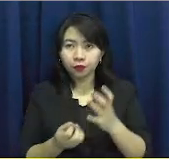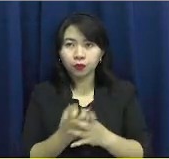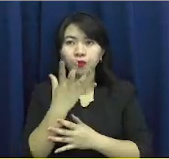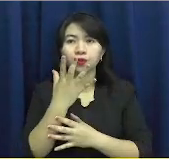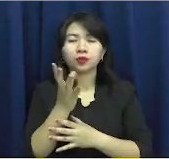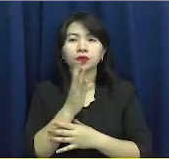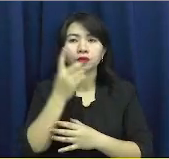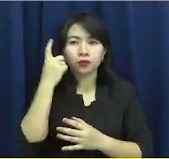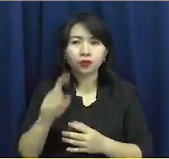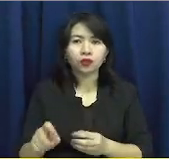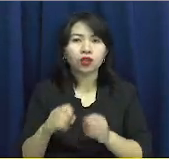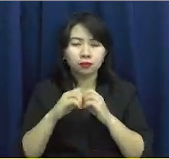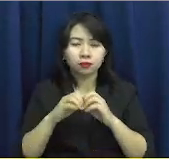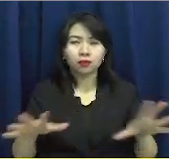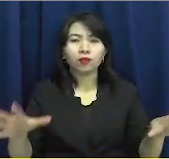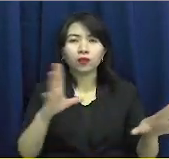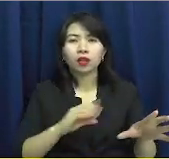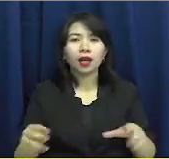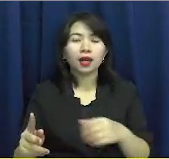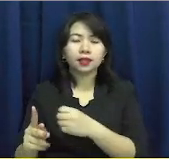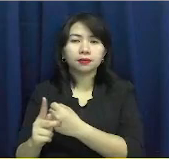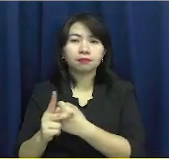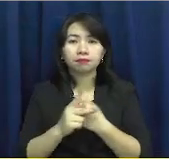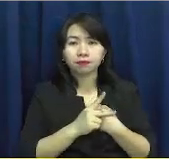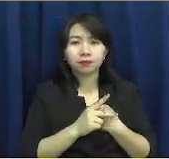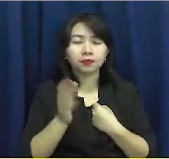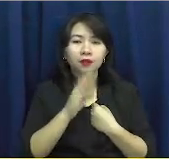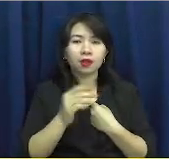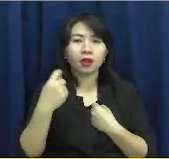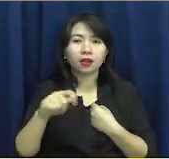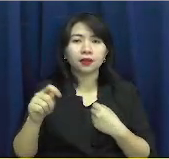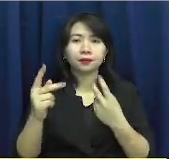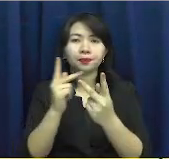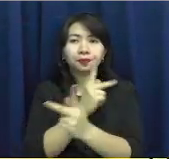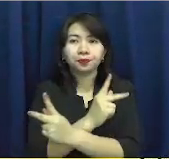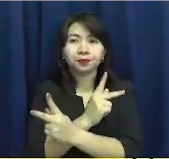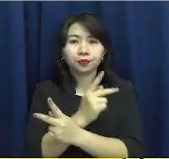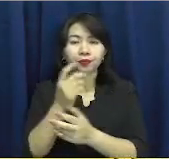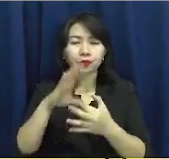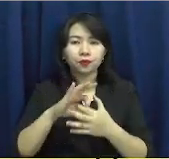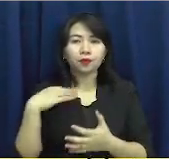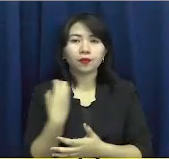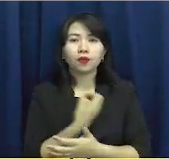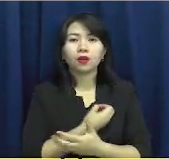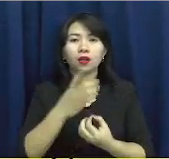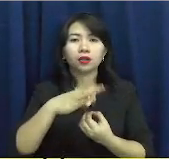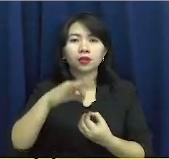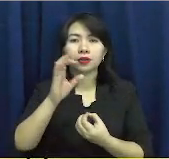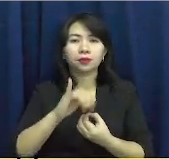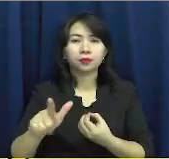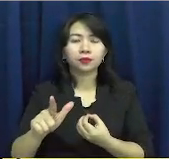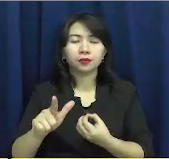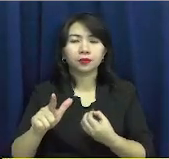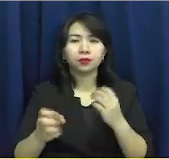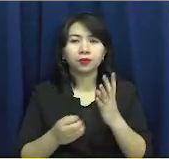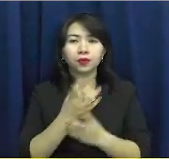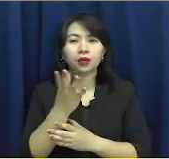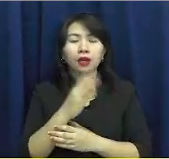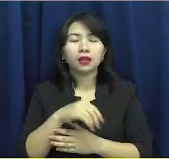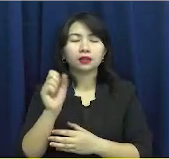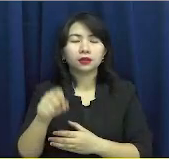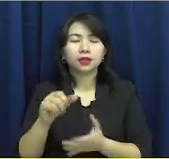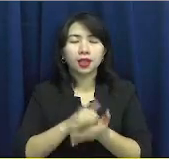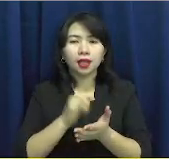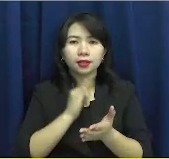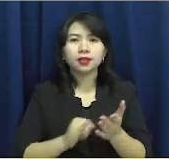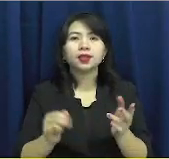for the preservation, and for the protection of our spiritual growth. You see, napaka-importante po yan,